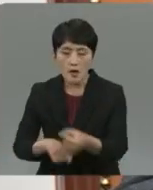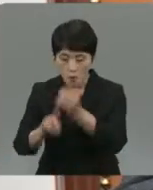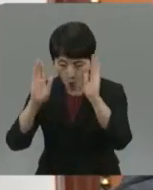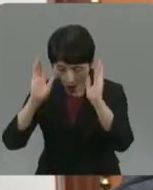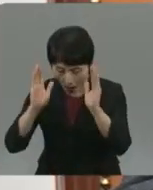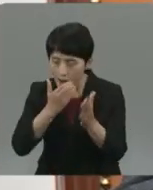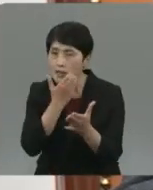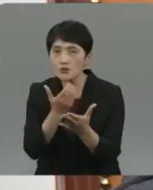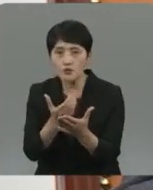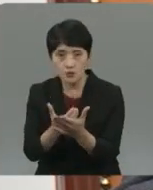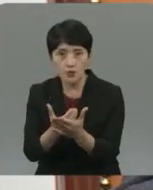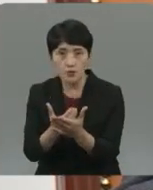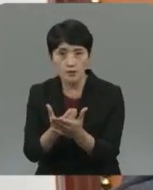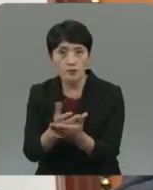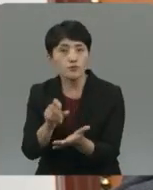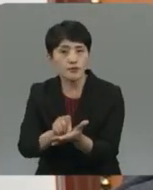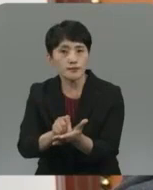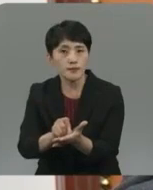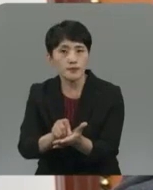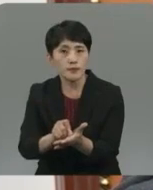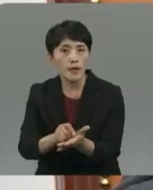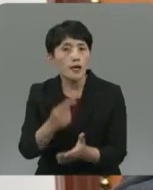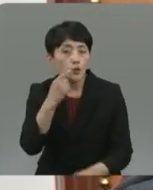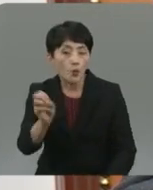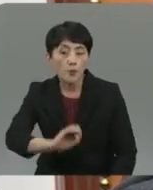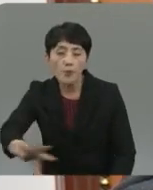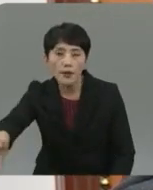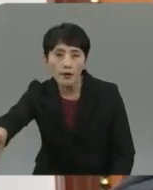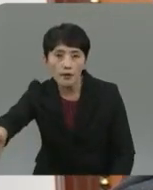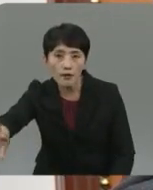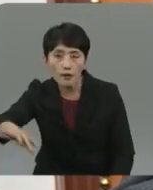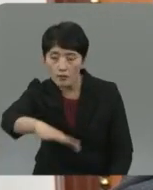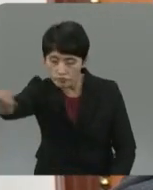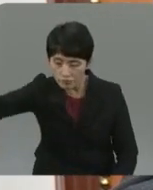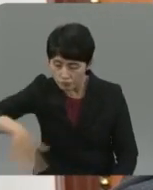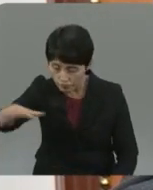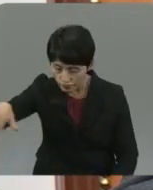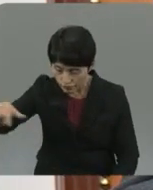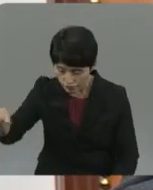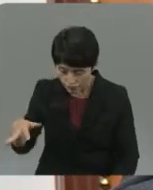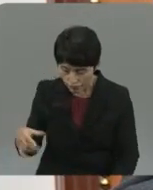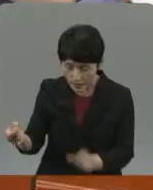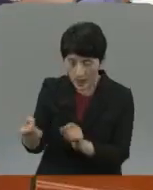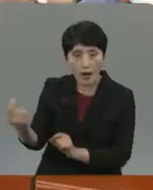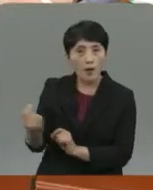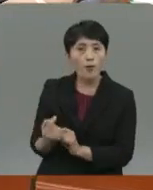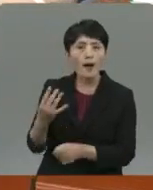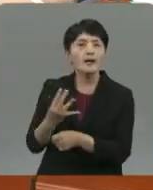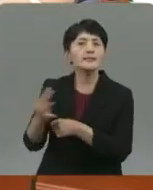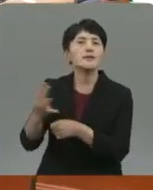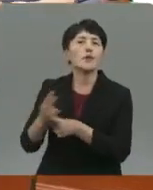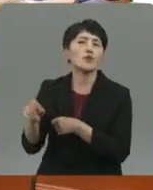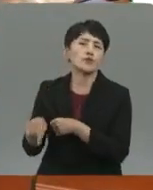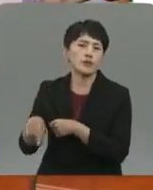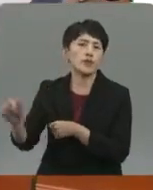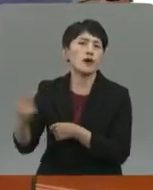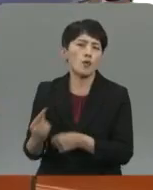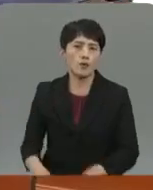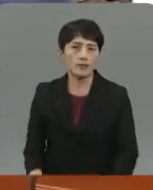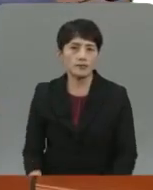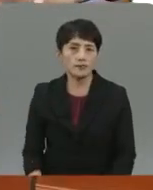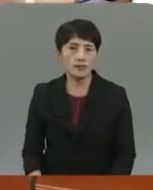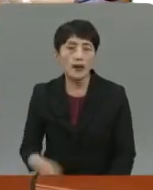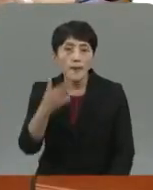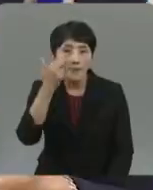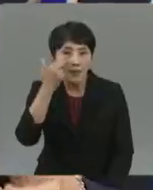ist der Streit zwischen Regierungspartei und oppositionslagern Südkorea weiter eskaliert die regierende Partei macht es